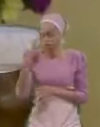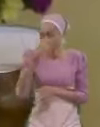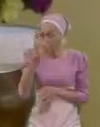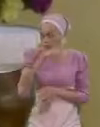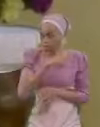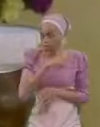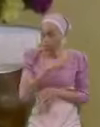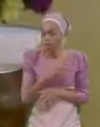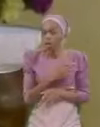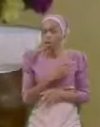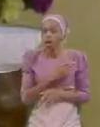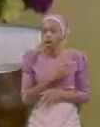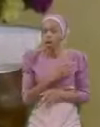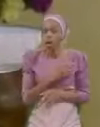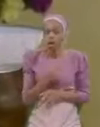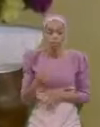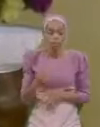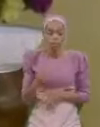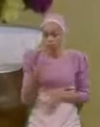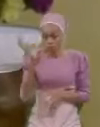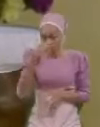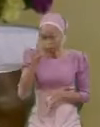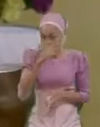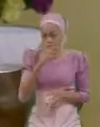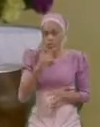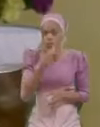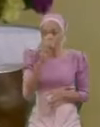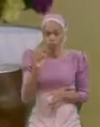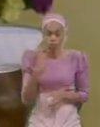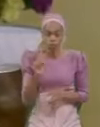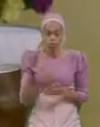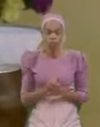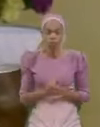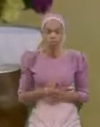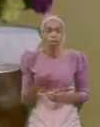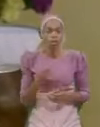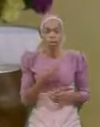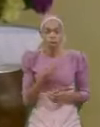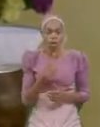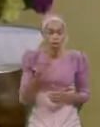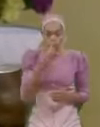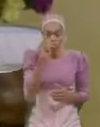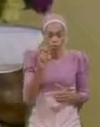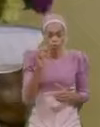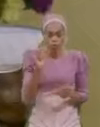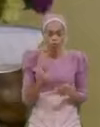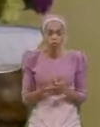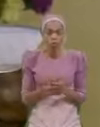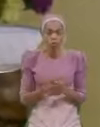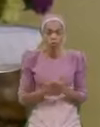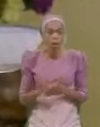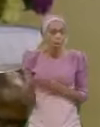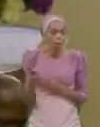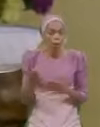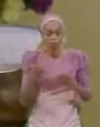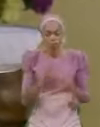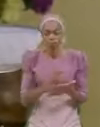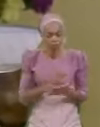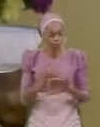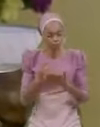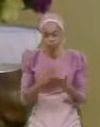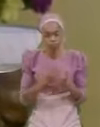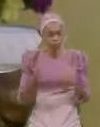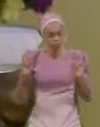vouloir générer des disputes générer des argumentations et donc nous devons éviter des choses